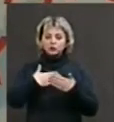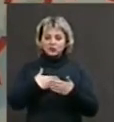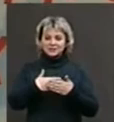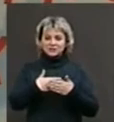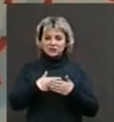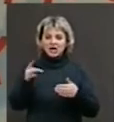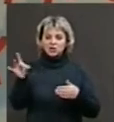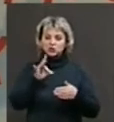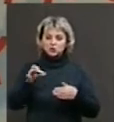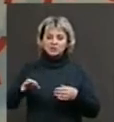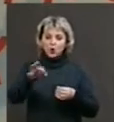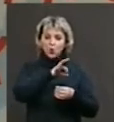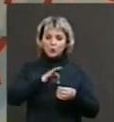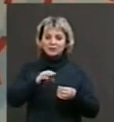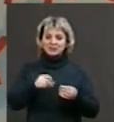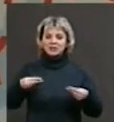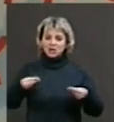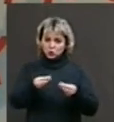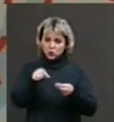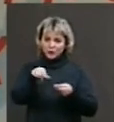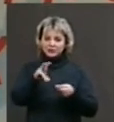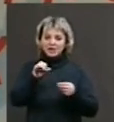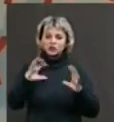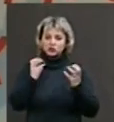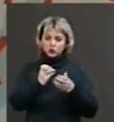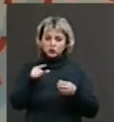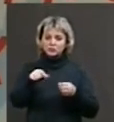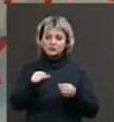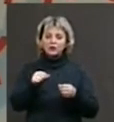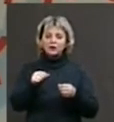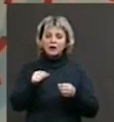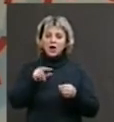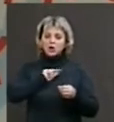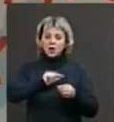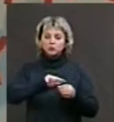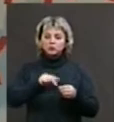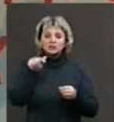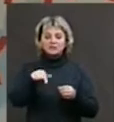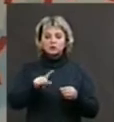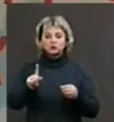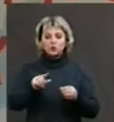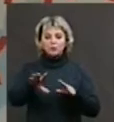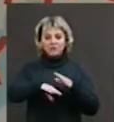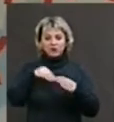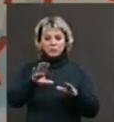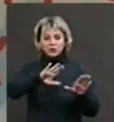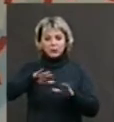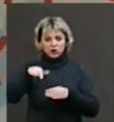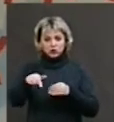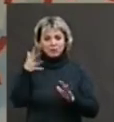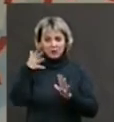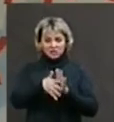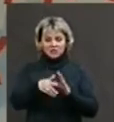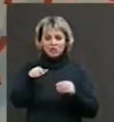общественники Ростовской области настроены на серьезную работу с тем, чтобы выборы прошли